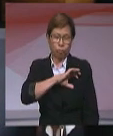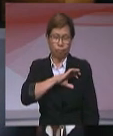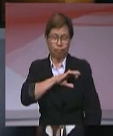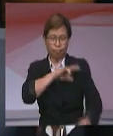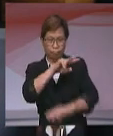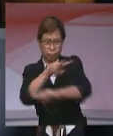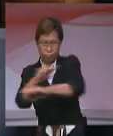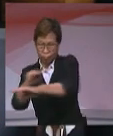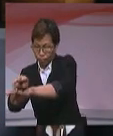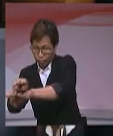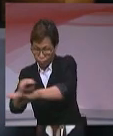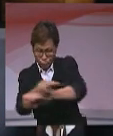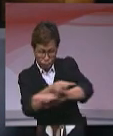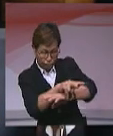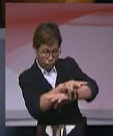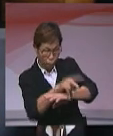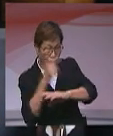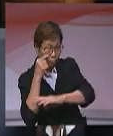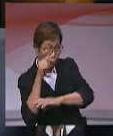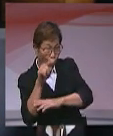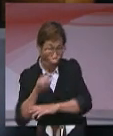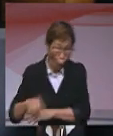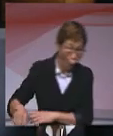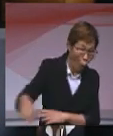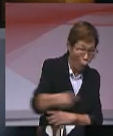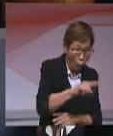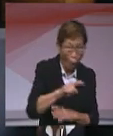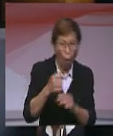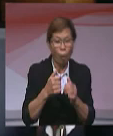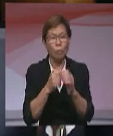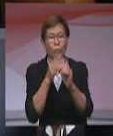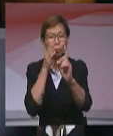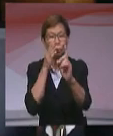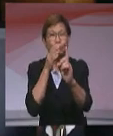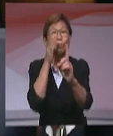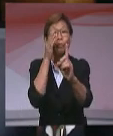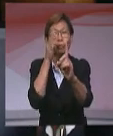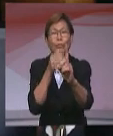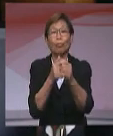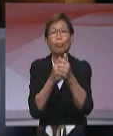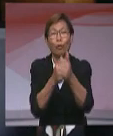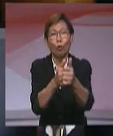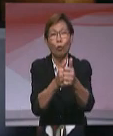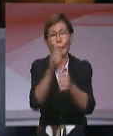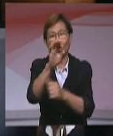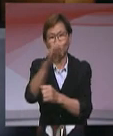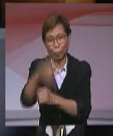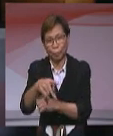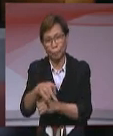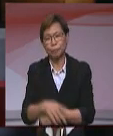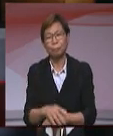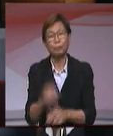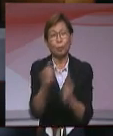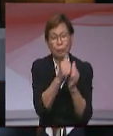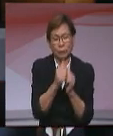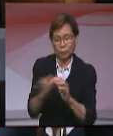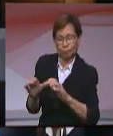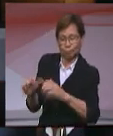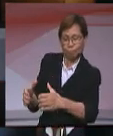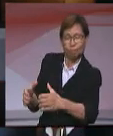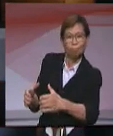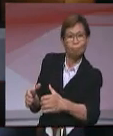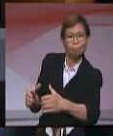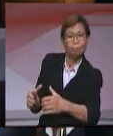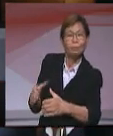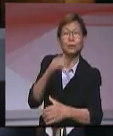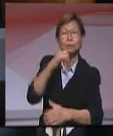pematuhan SOP PKPP ini bersama dengan Task Force Operasi Pematuhan. Semalam,